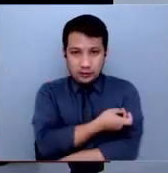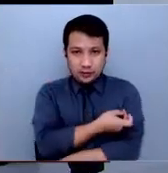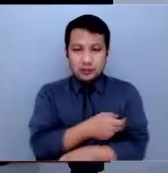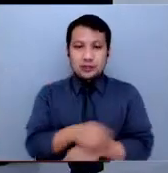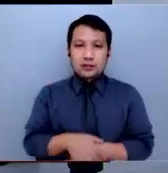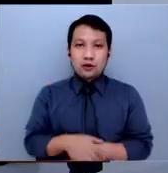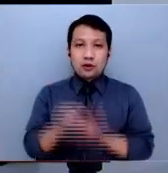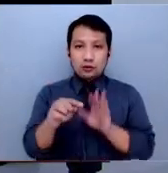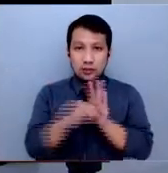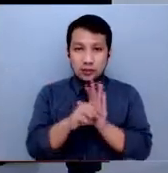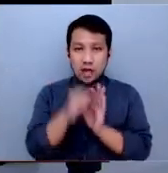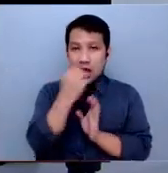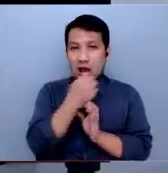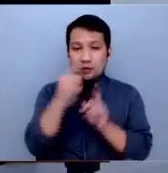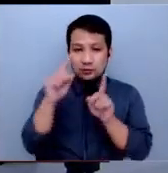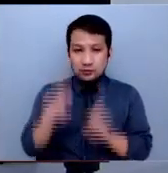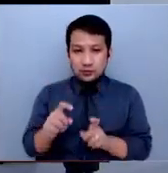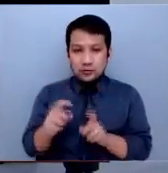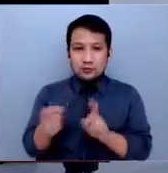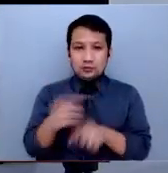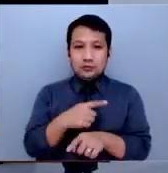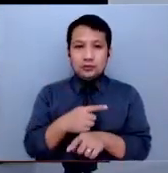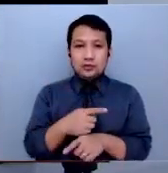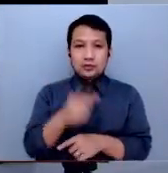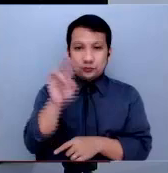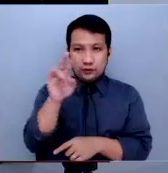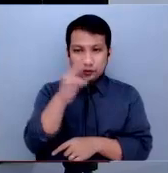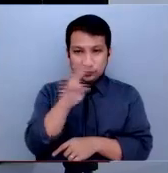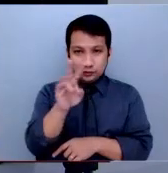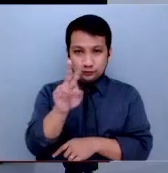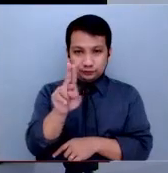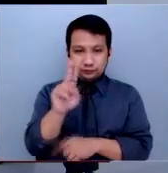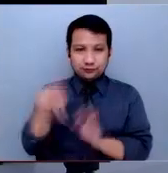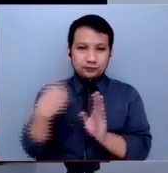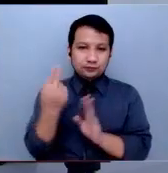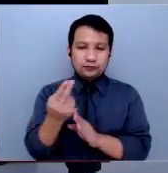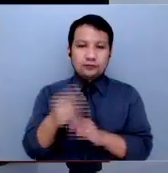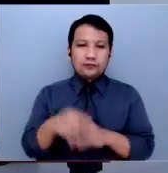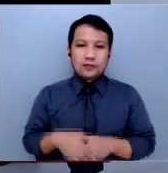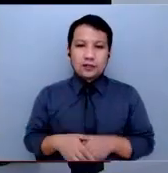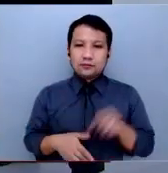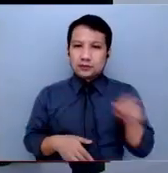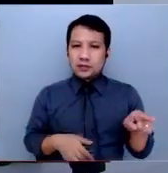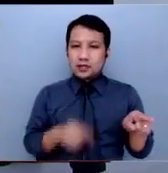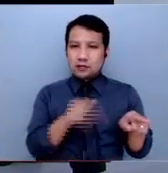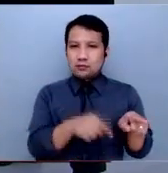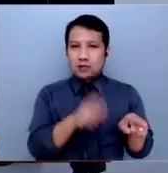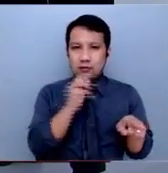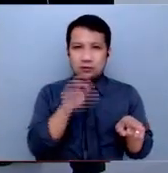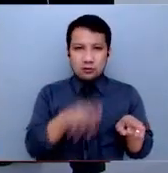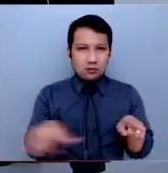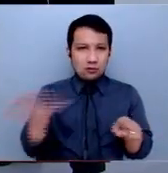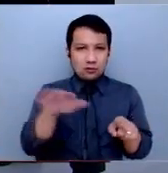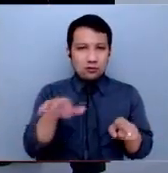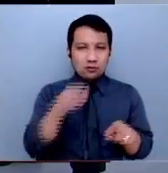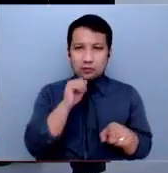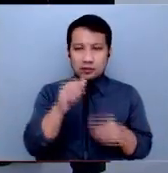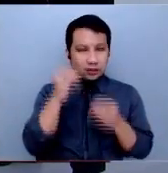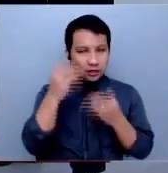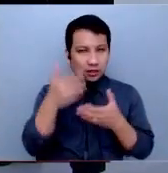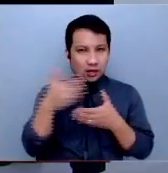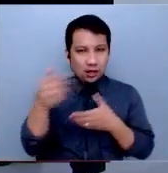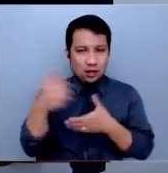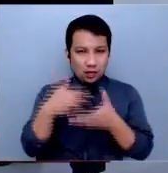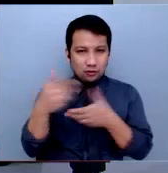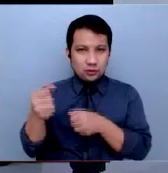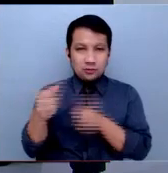na RT-PCR test na valid for 72 hours. Apektado po nito ang lahat ng lalabas, lalo na po sa mga